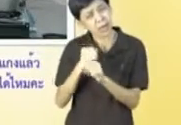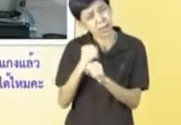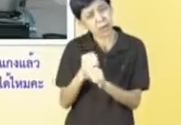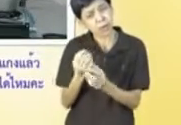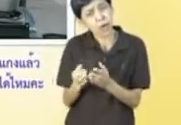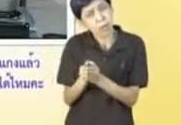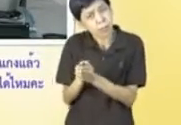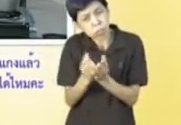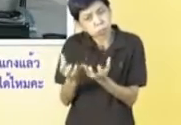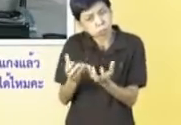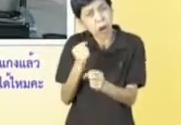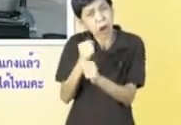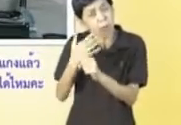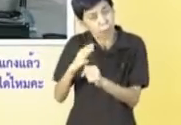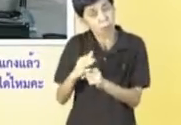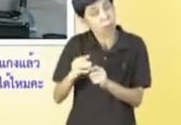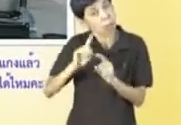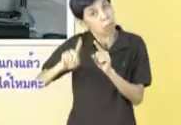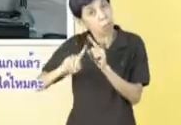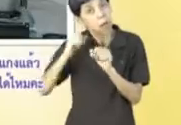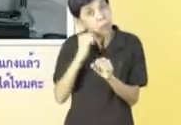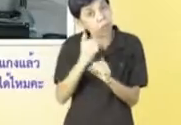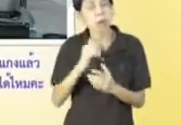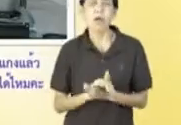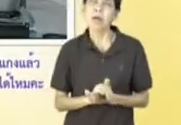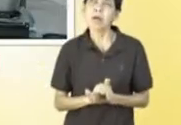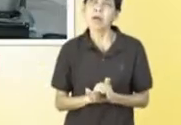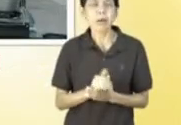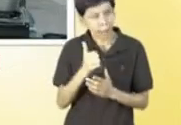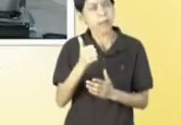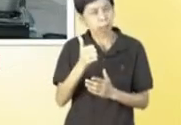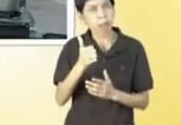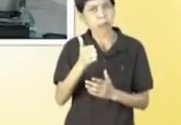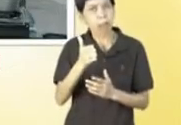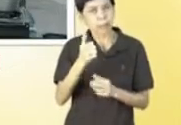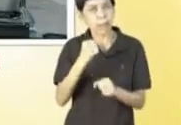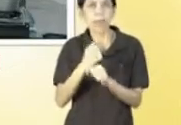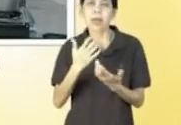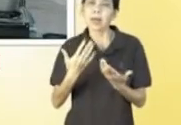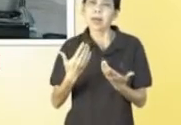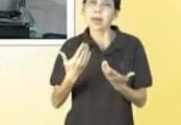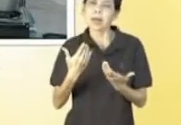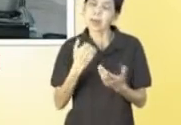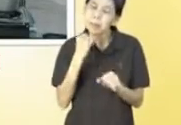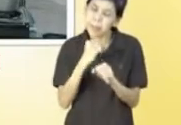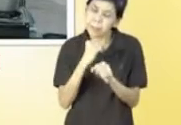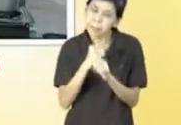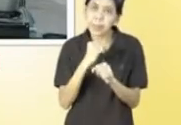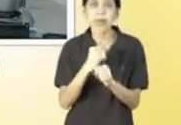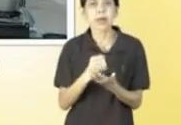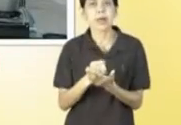ป็นแกงแล้วสามารถจะประกอบอาหารอย่างอื่นได้ไหมคะ ก็ทำได้นะครับเกี่ยวกับพวกจะเอาไป